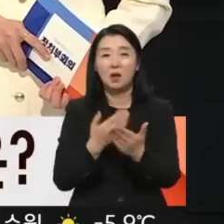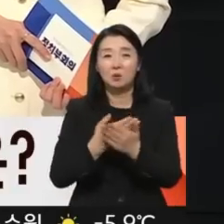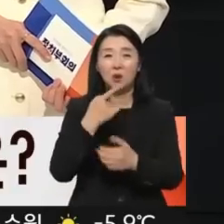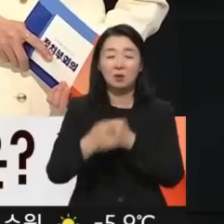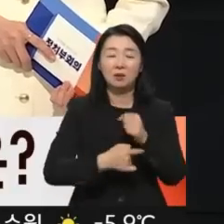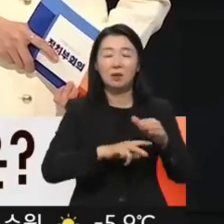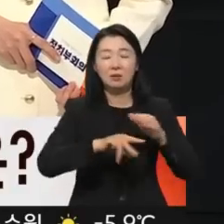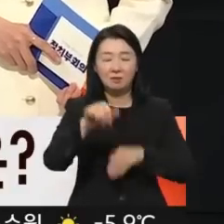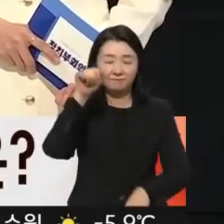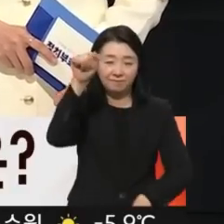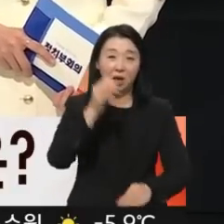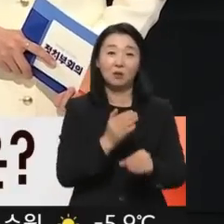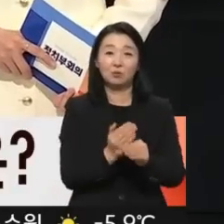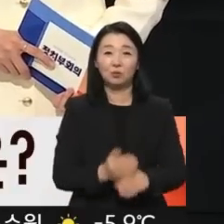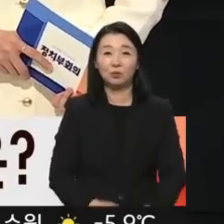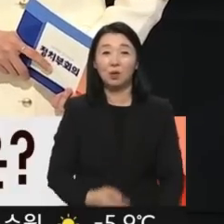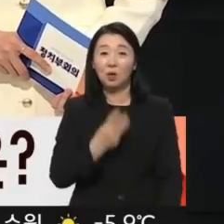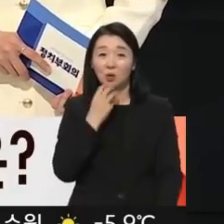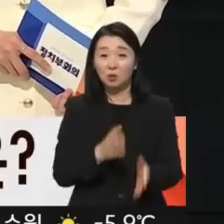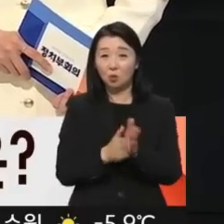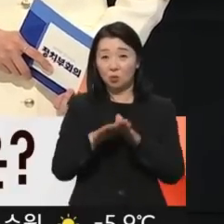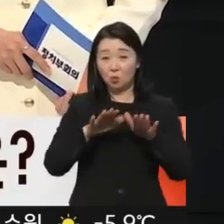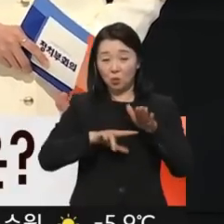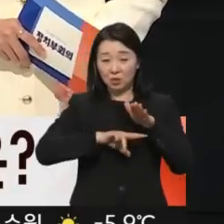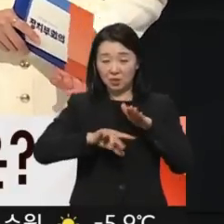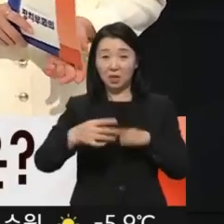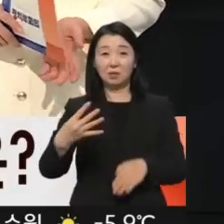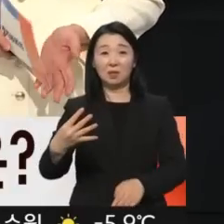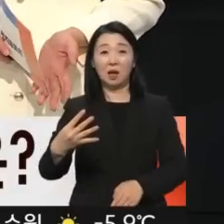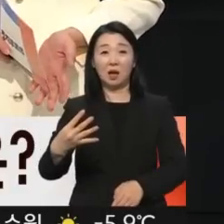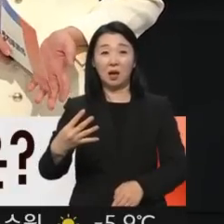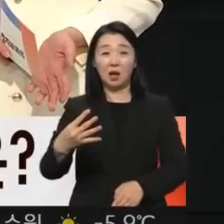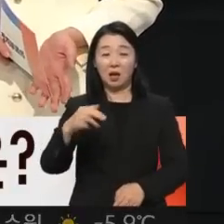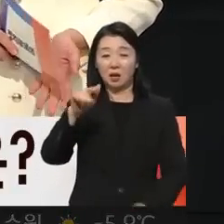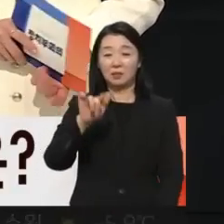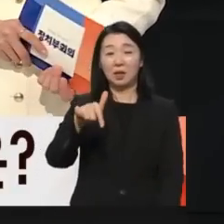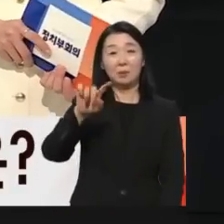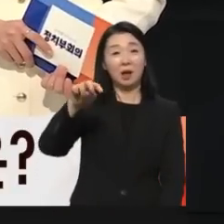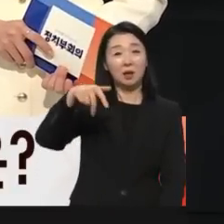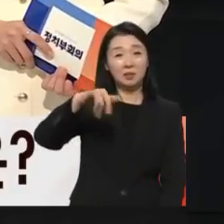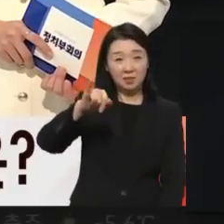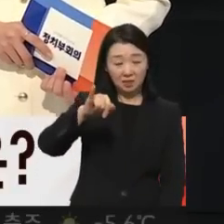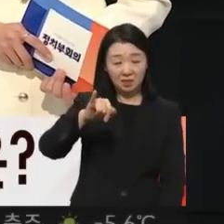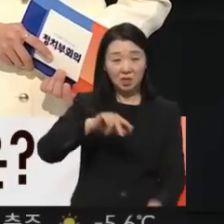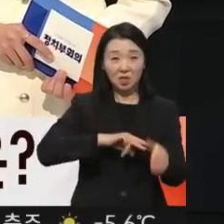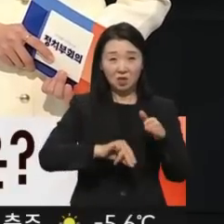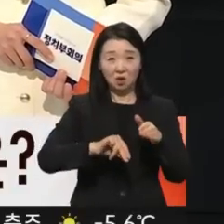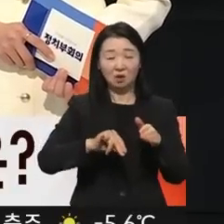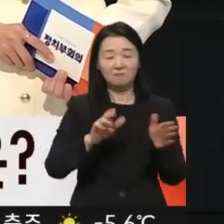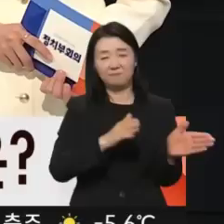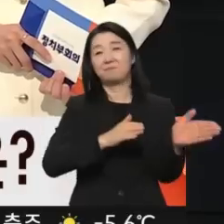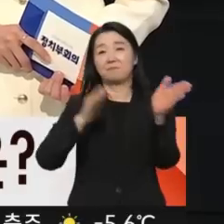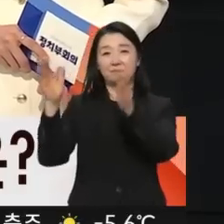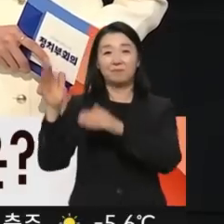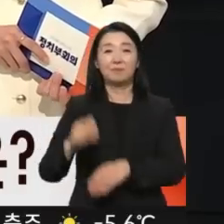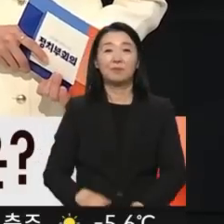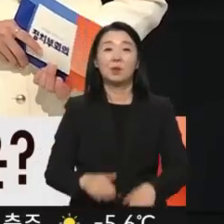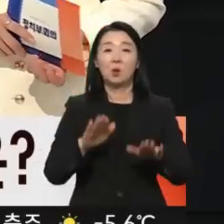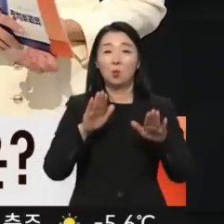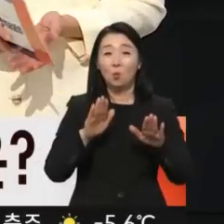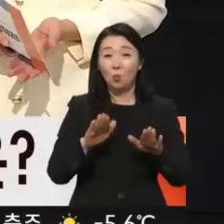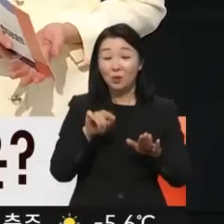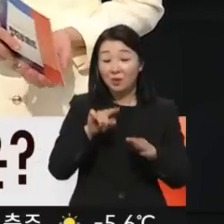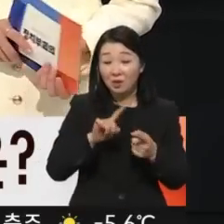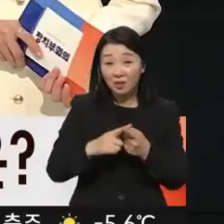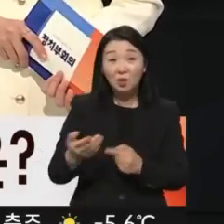지하철 시위를 이어가고 있죠. 서울시는 오늘 지하철 4호선 삼각 지역을 처음으로 무정차 통과했습니다. 오늘은